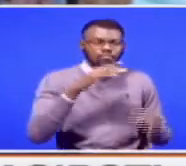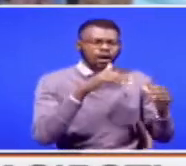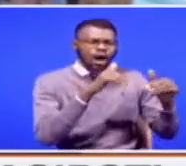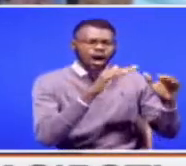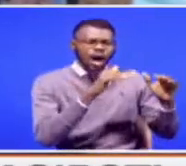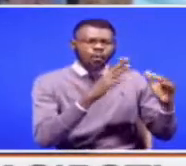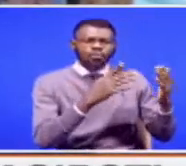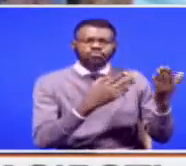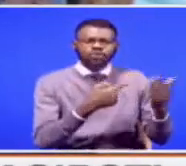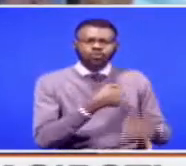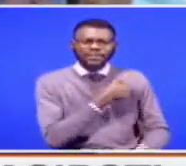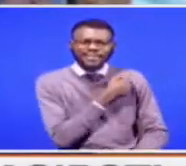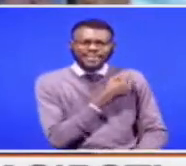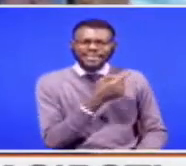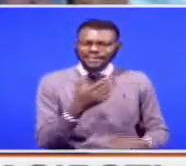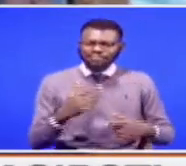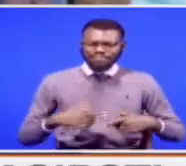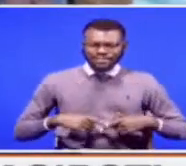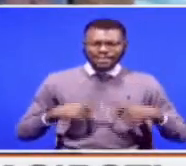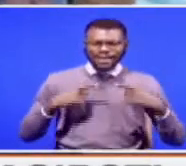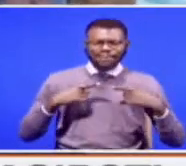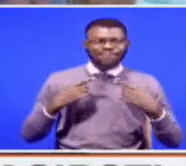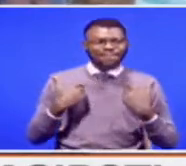ili kunusuru maisha yao.